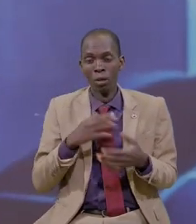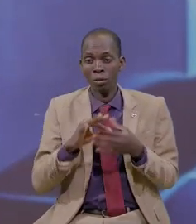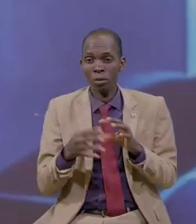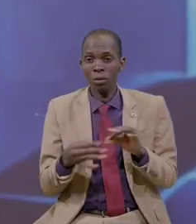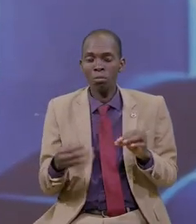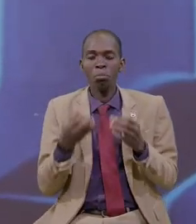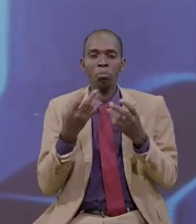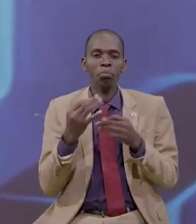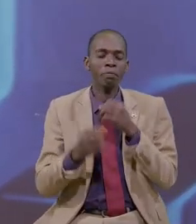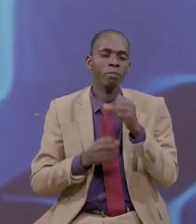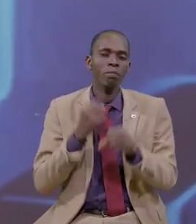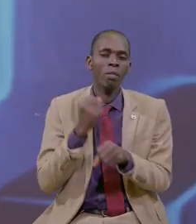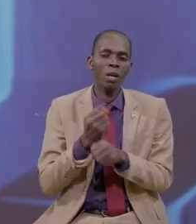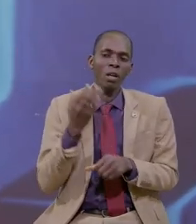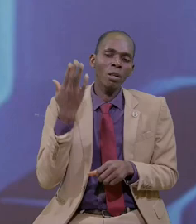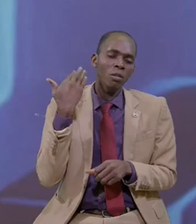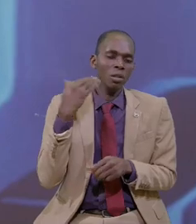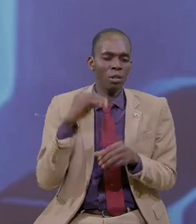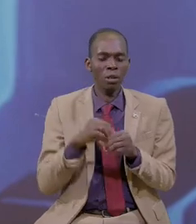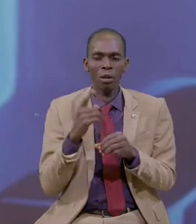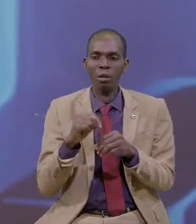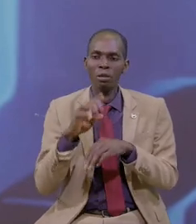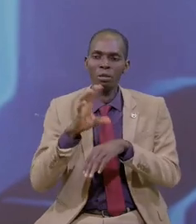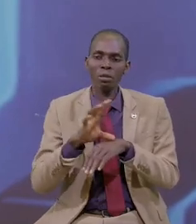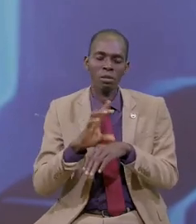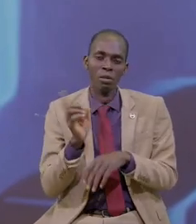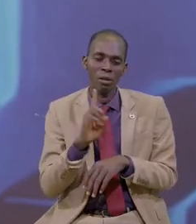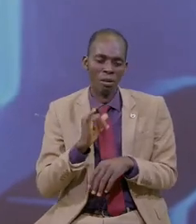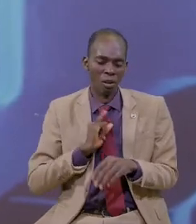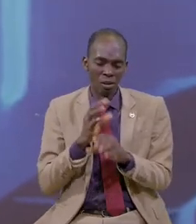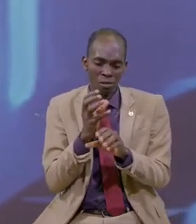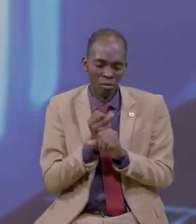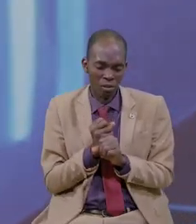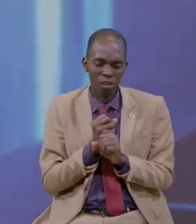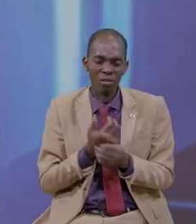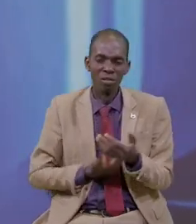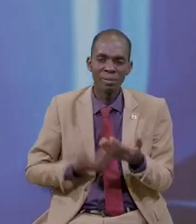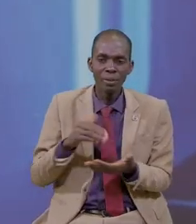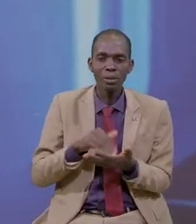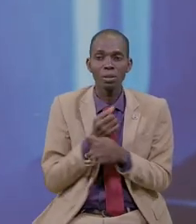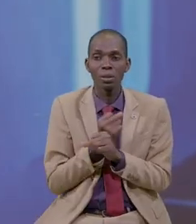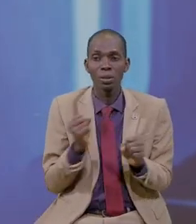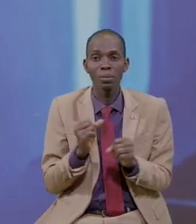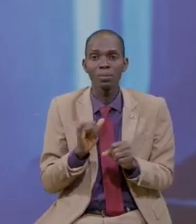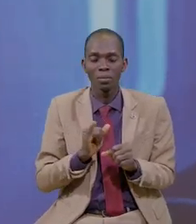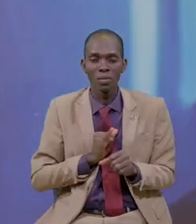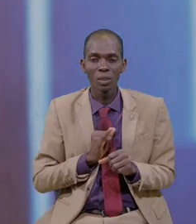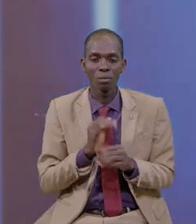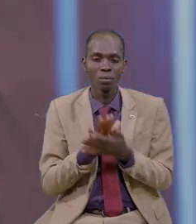Il y a plusieurs années cela, dans l'église, où je suis né de nouveau, j'étais